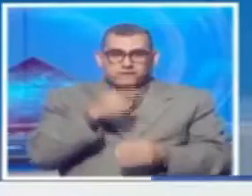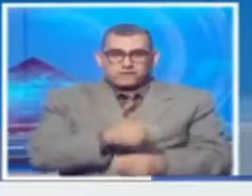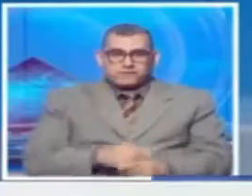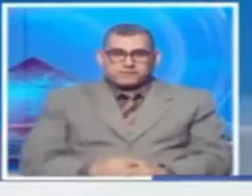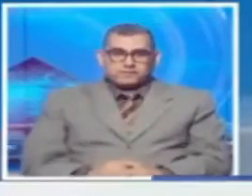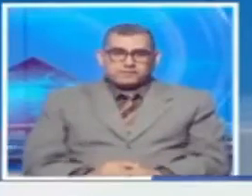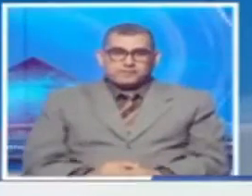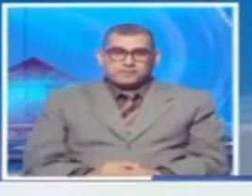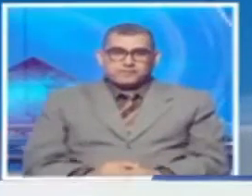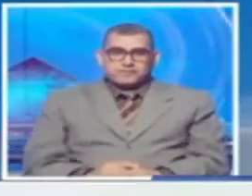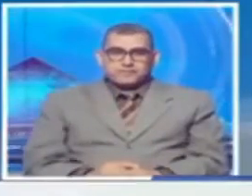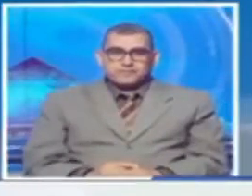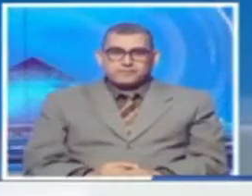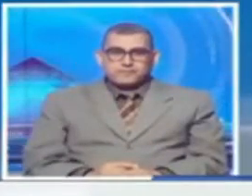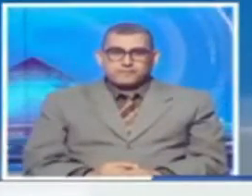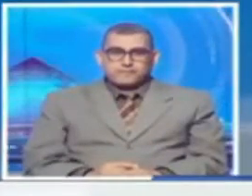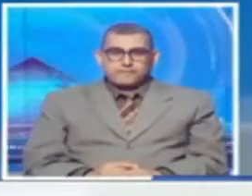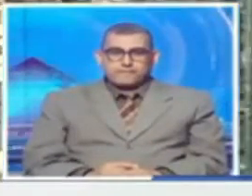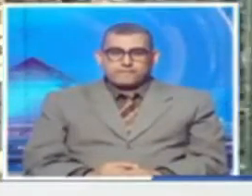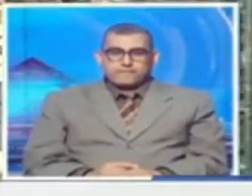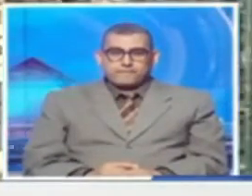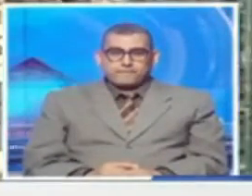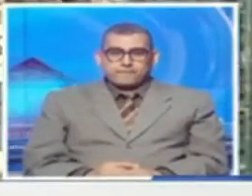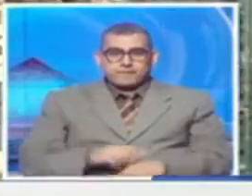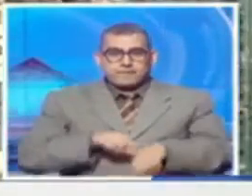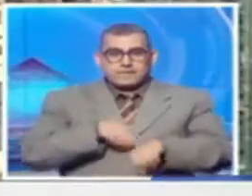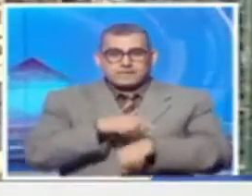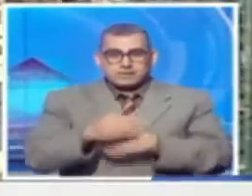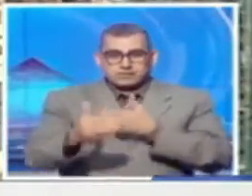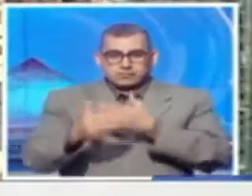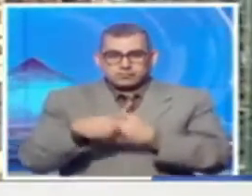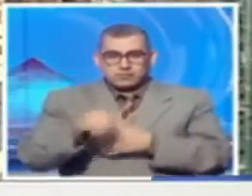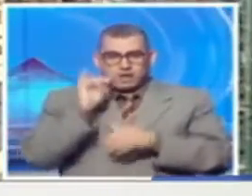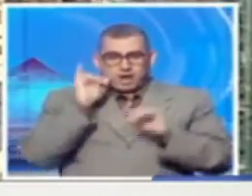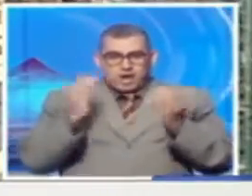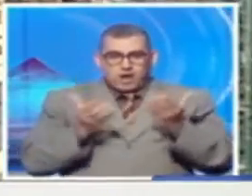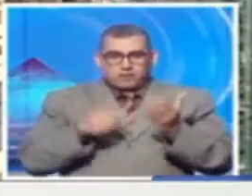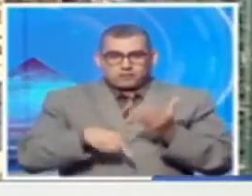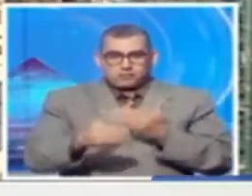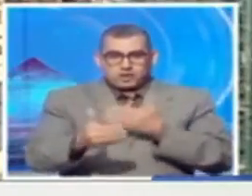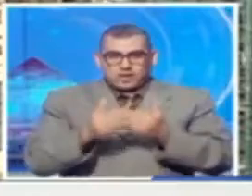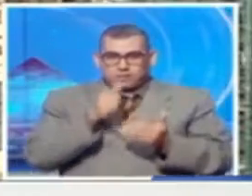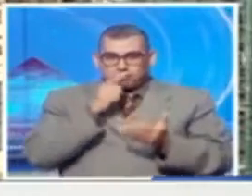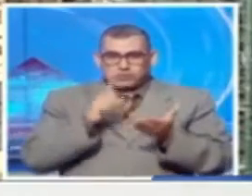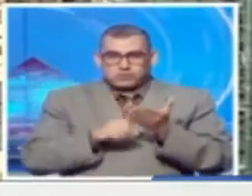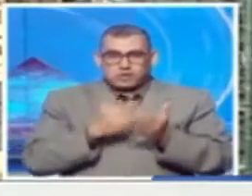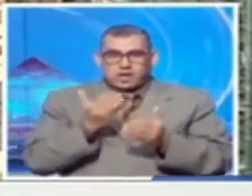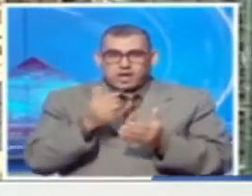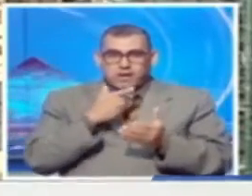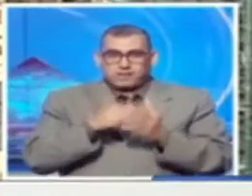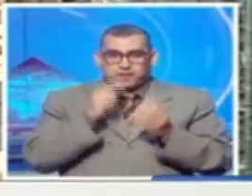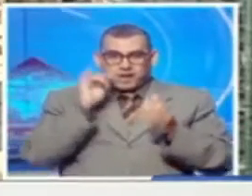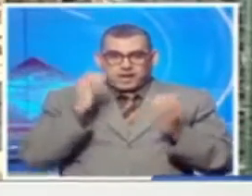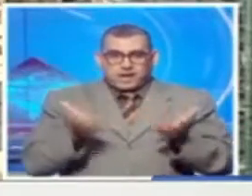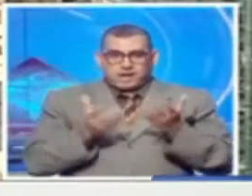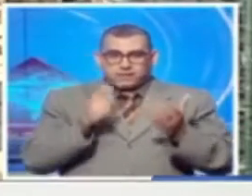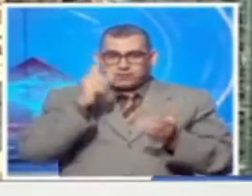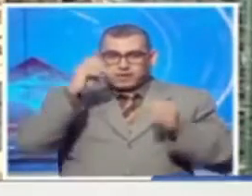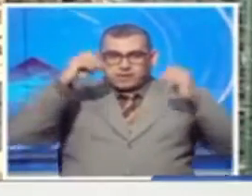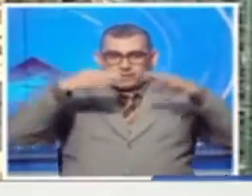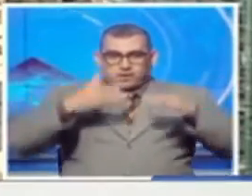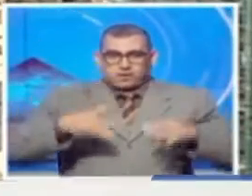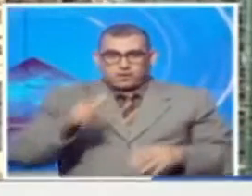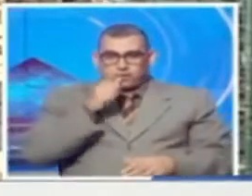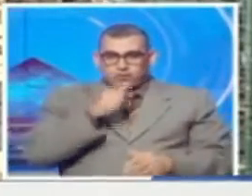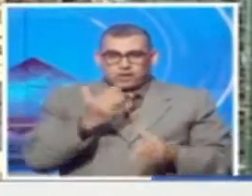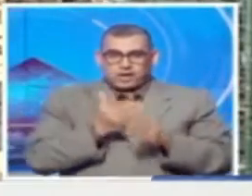للأضحية. نتابع. ساعات قليلة تفصلنا عن عيد الأضحى المبارك أعاده الله علينا بالخير واليمن والبركات،